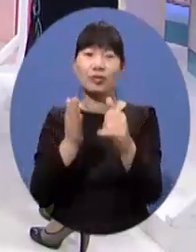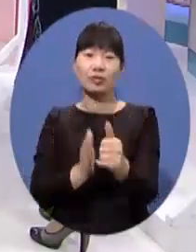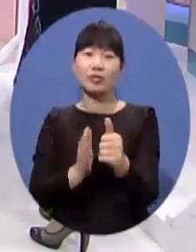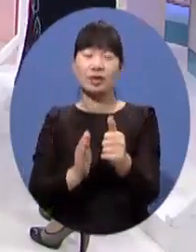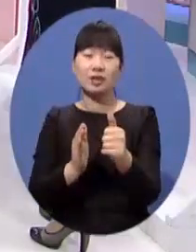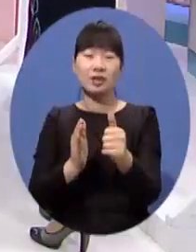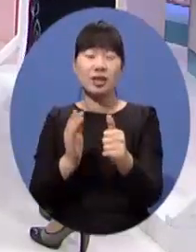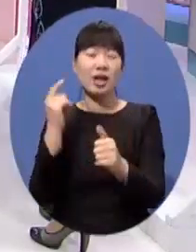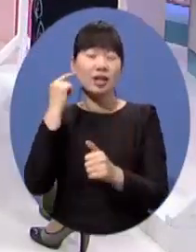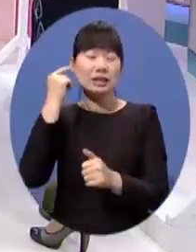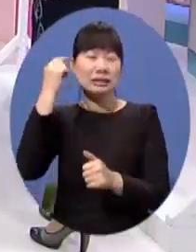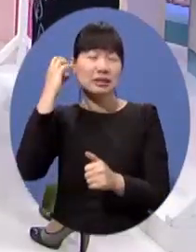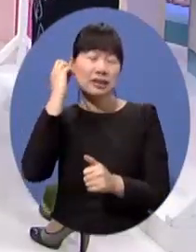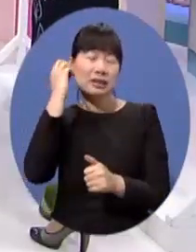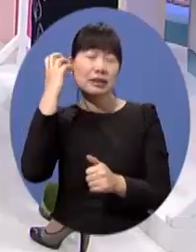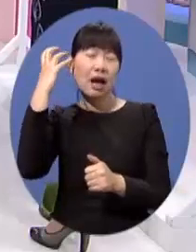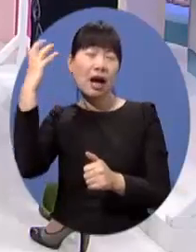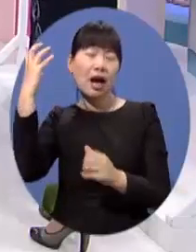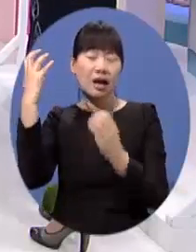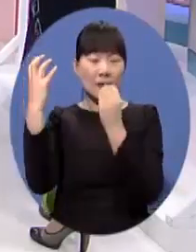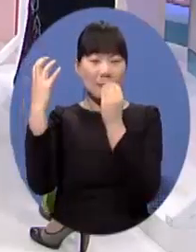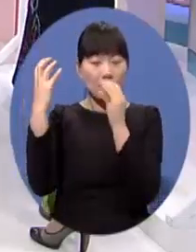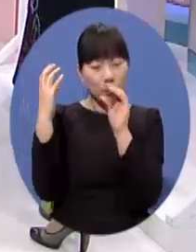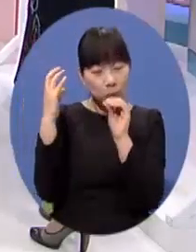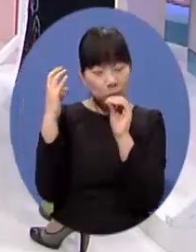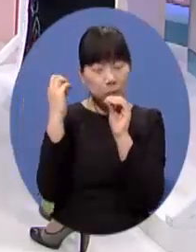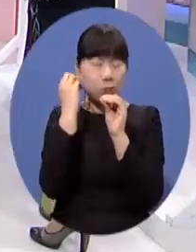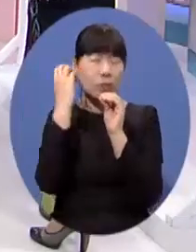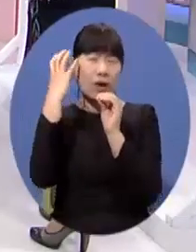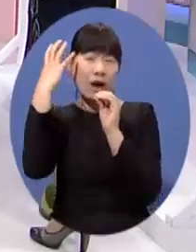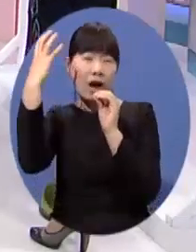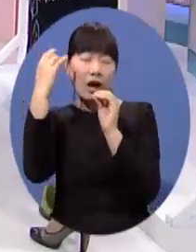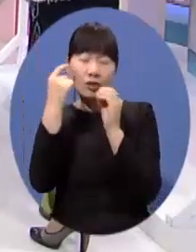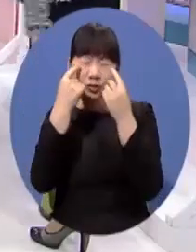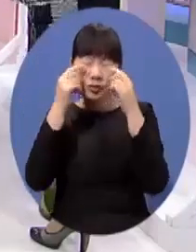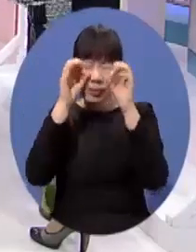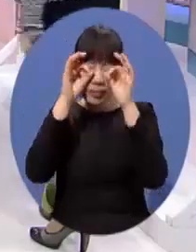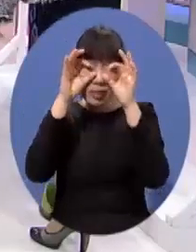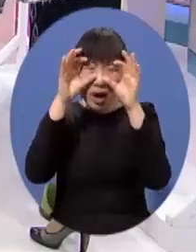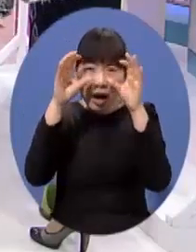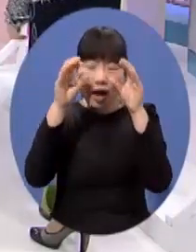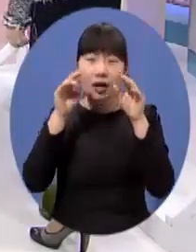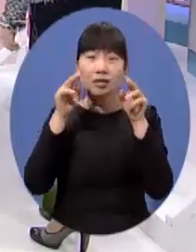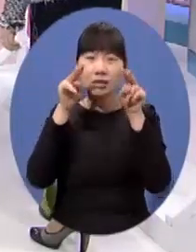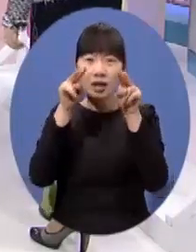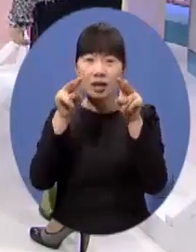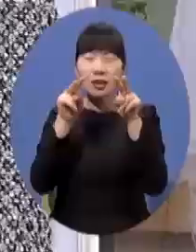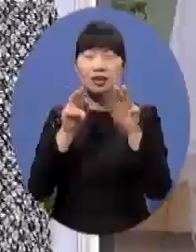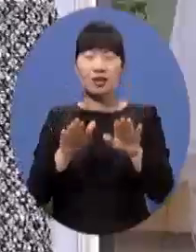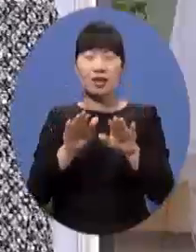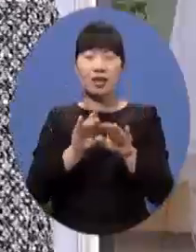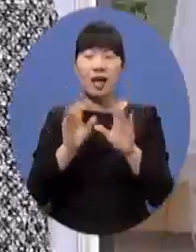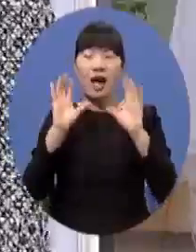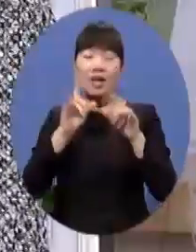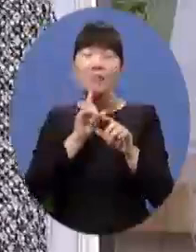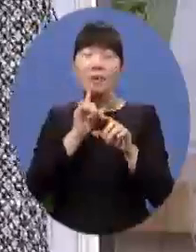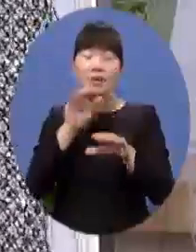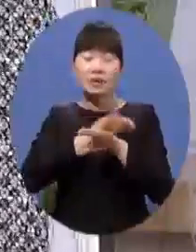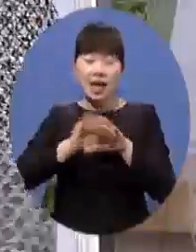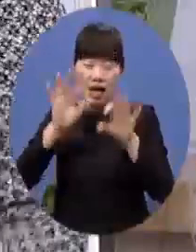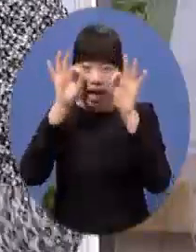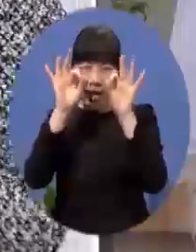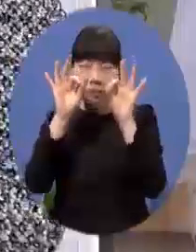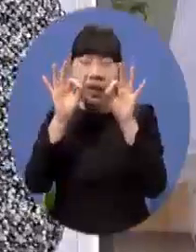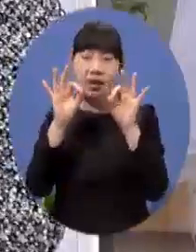그러니까 귀가 이렇게 커지셔, 입은 좀 작아지시고, 귀를 이렇게 좀 크게 이렇게 하셔서, 아이 얘기를 좀잘 들어주시는데, 이때는